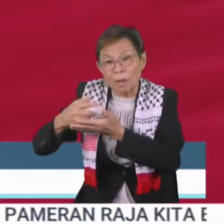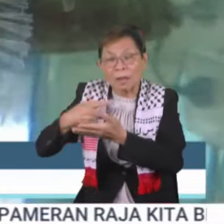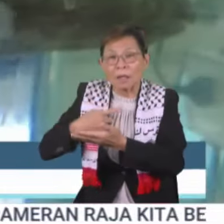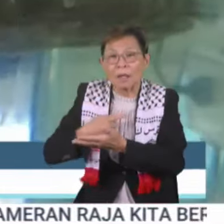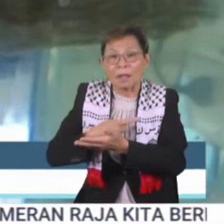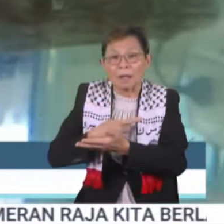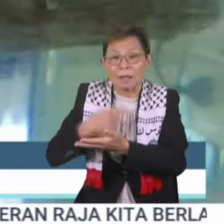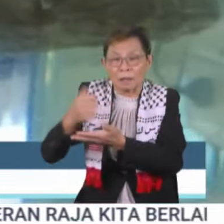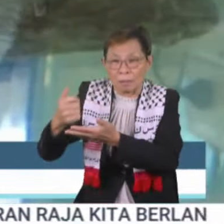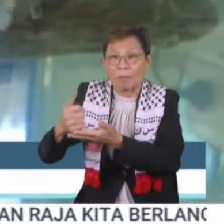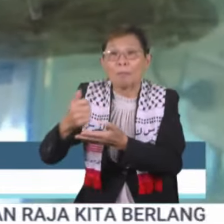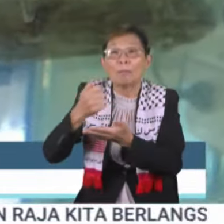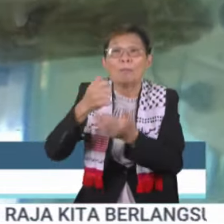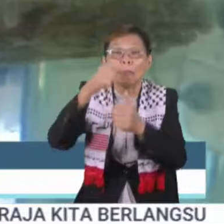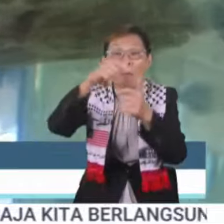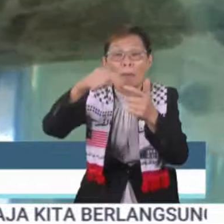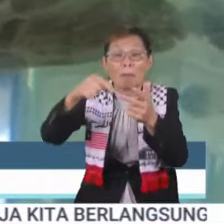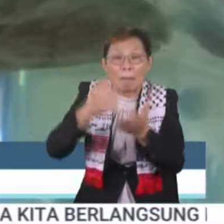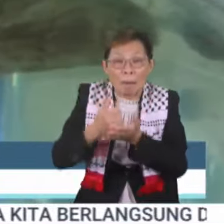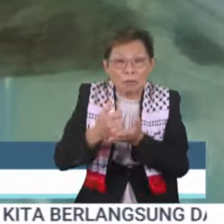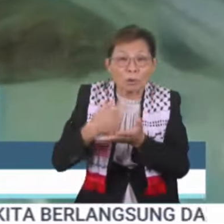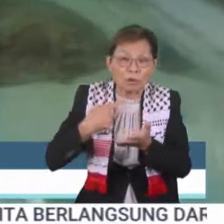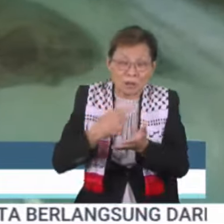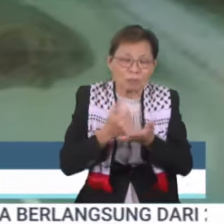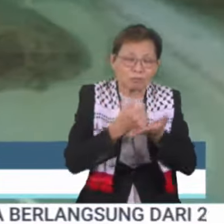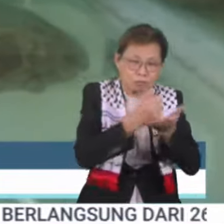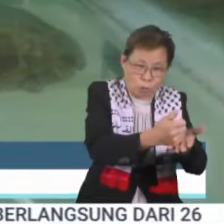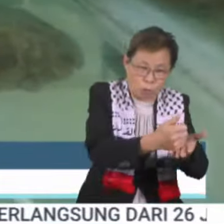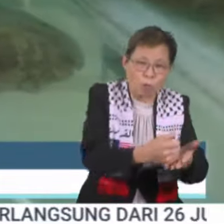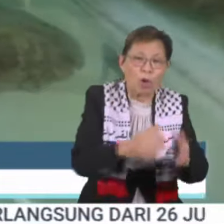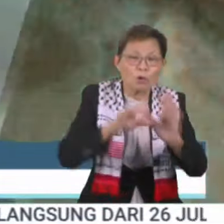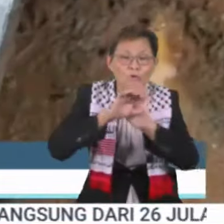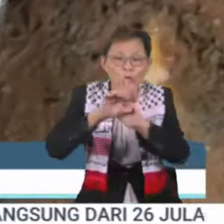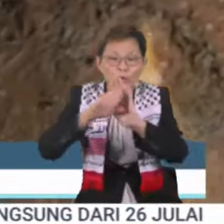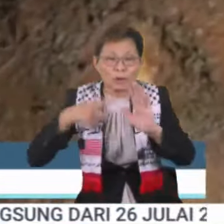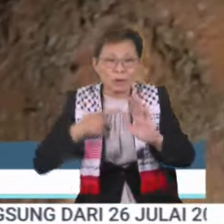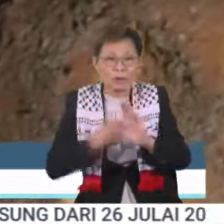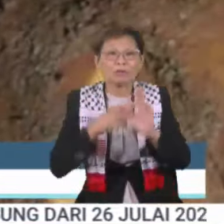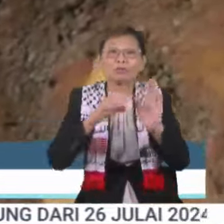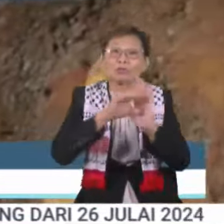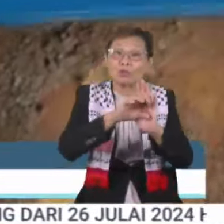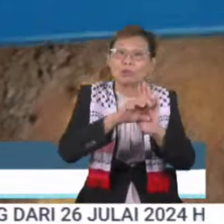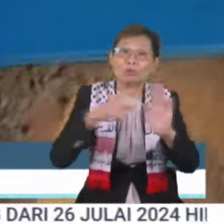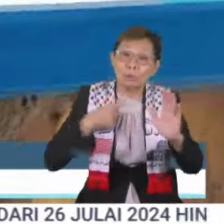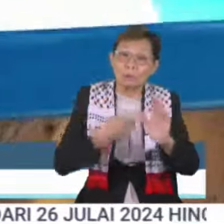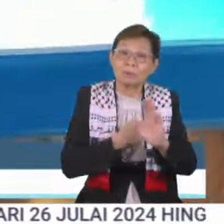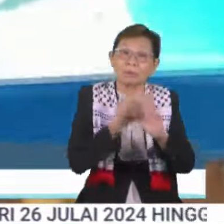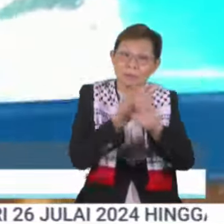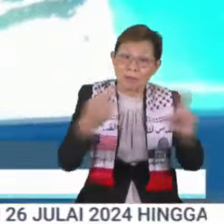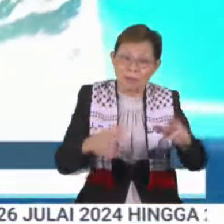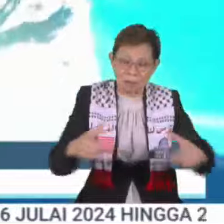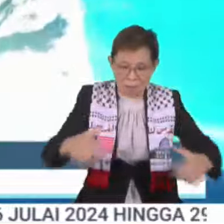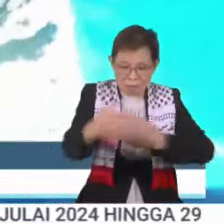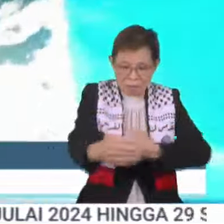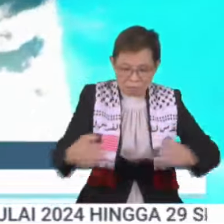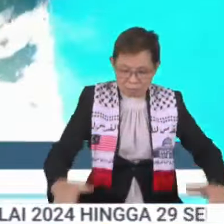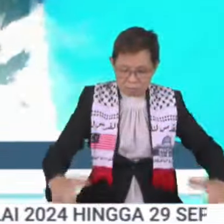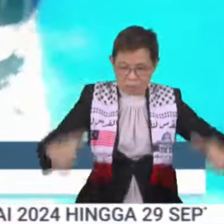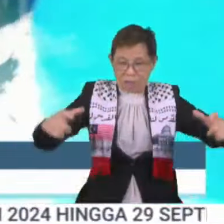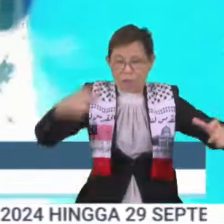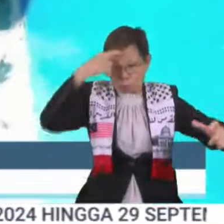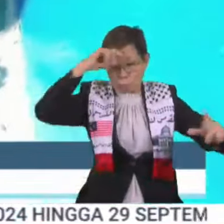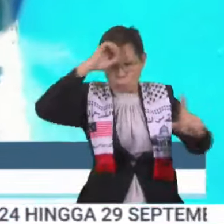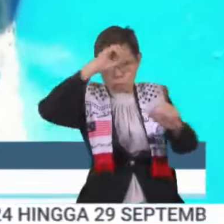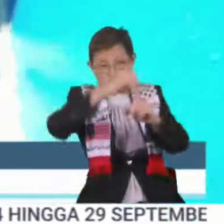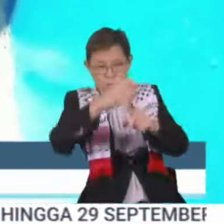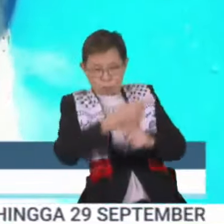kepada mereka. Contohnya kita sediakan ataupun kita bagi tangki untuk